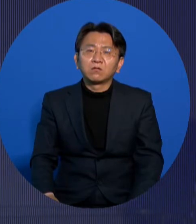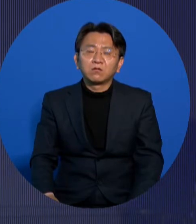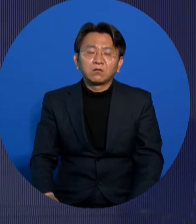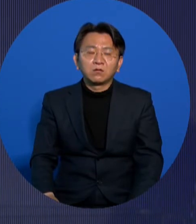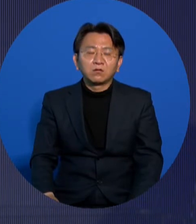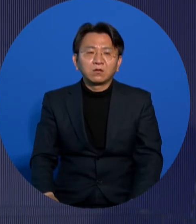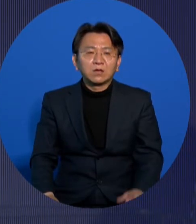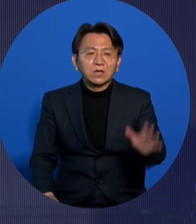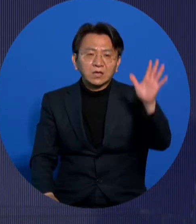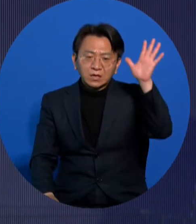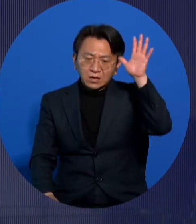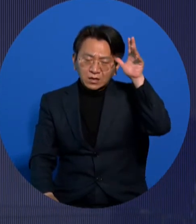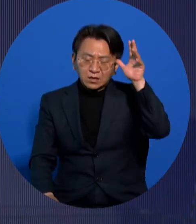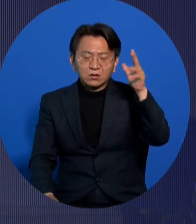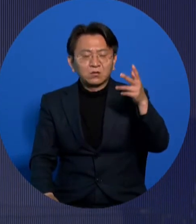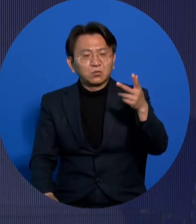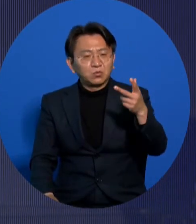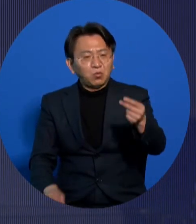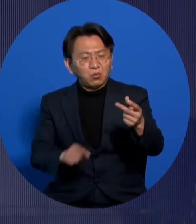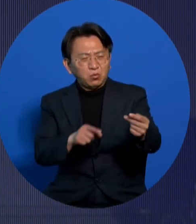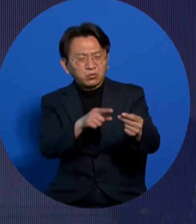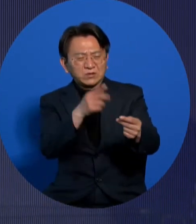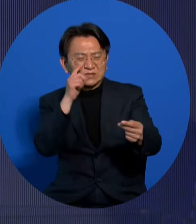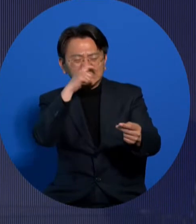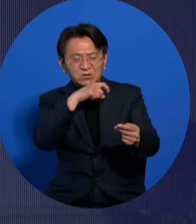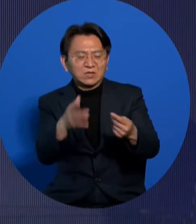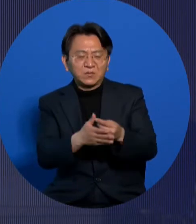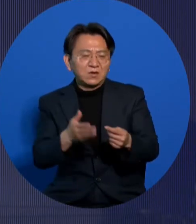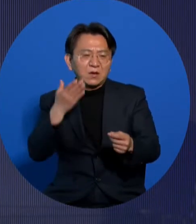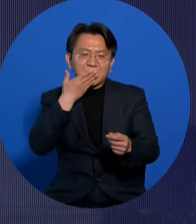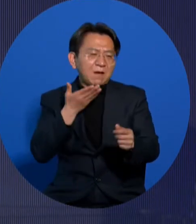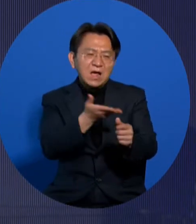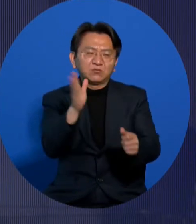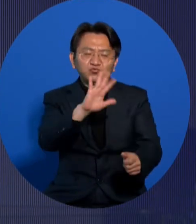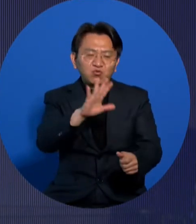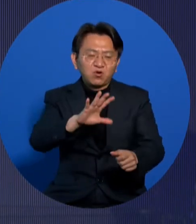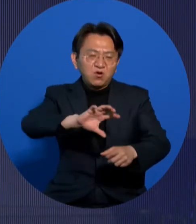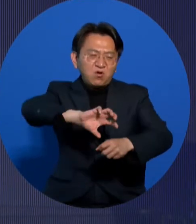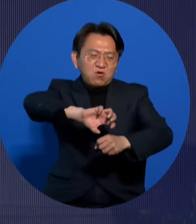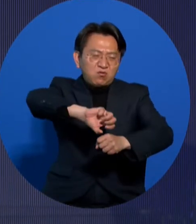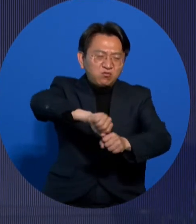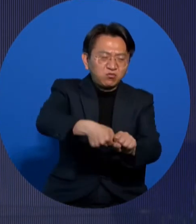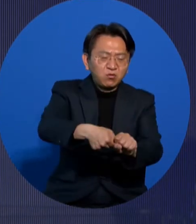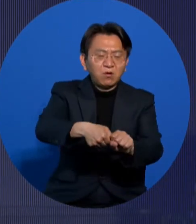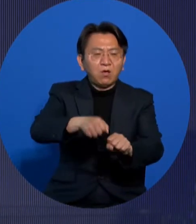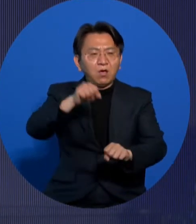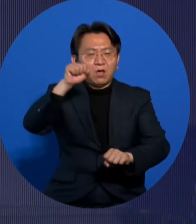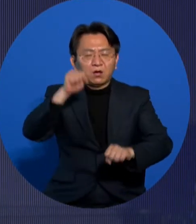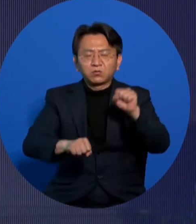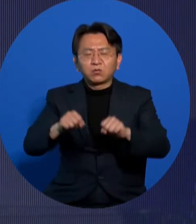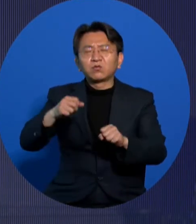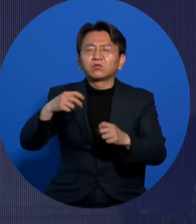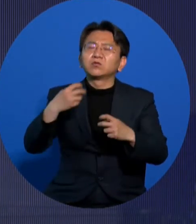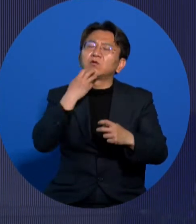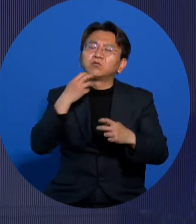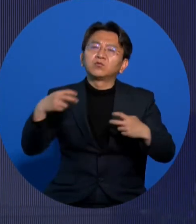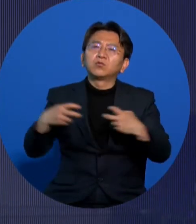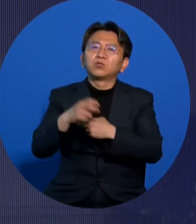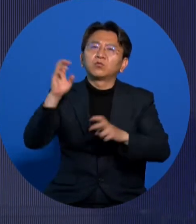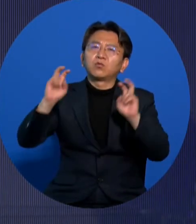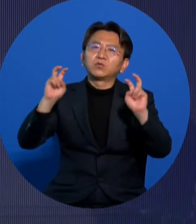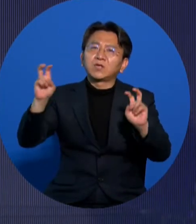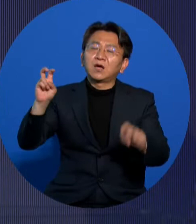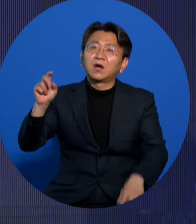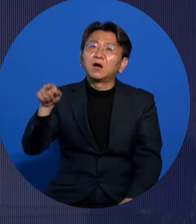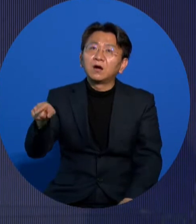않고 목을 조이는 그런 이런 억압에 비유하고 싶습니다. 이런 것들을 볼